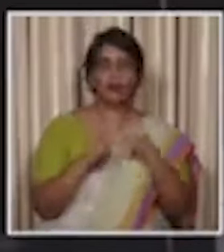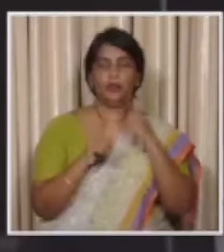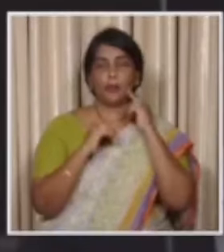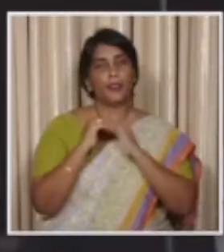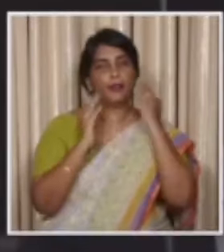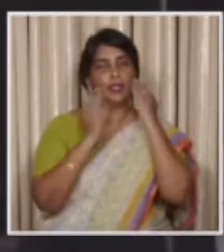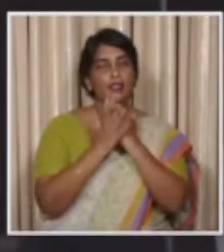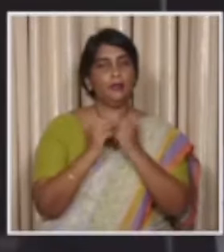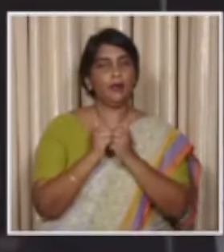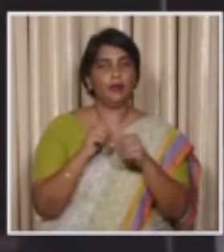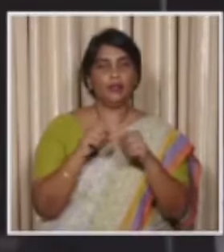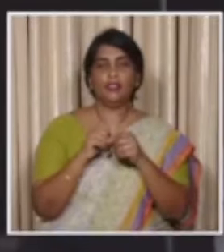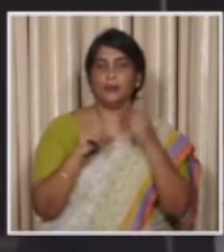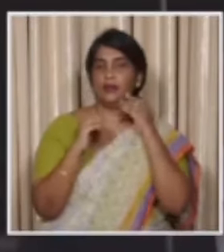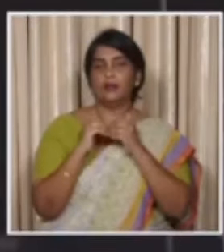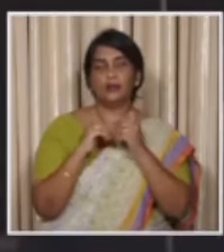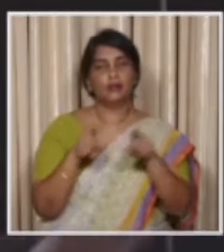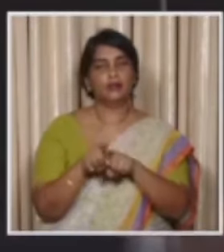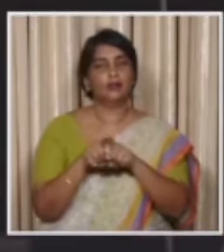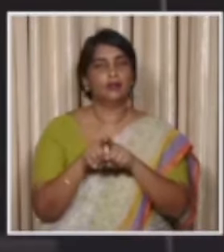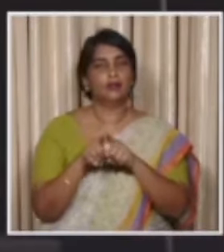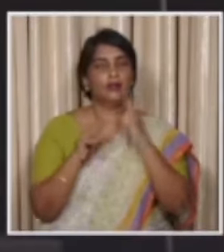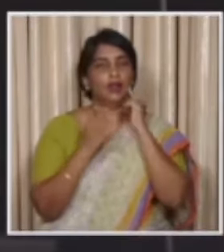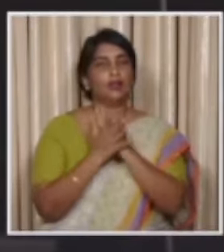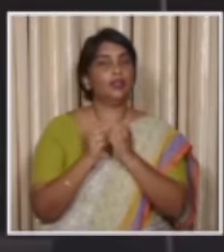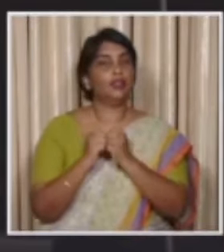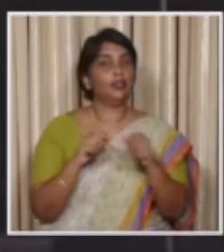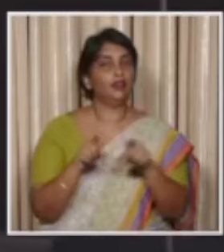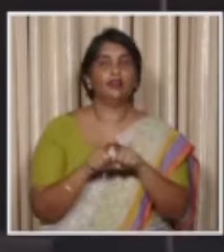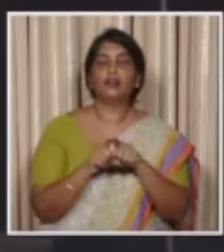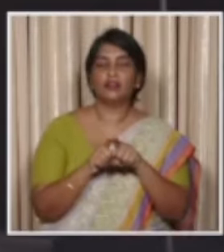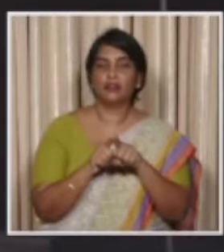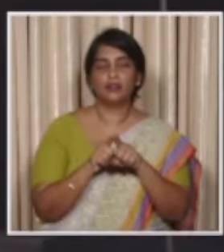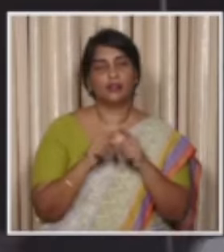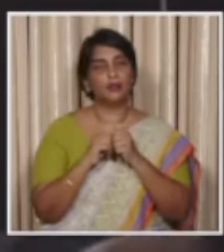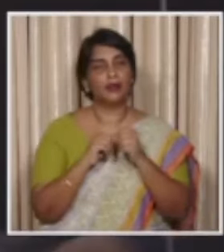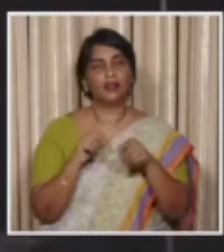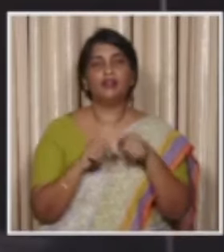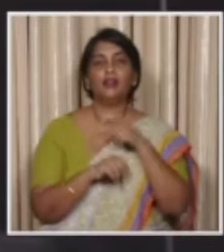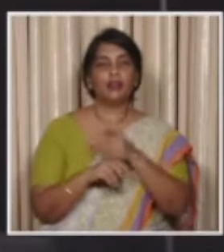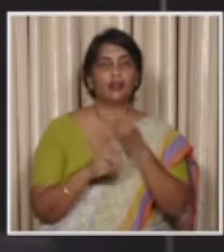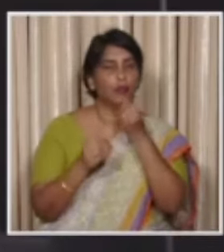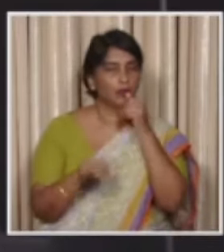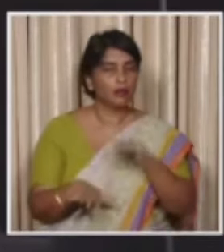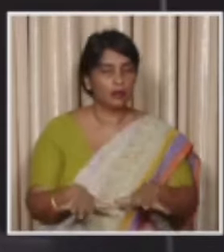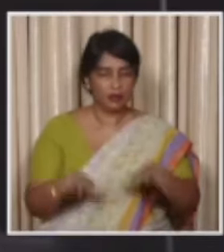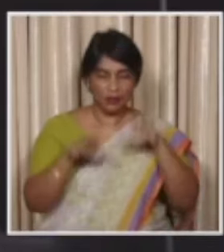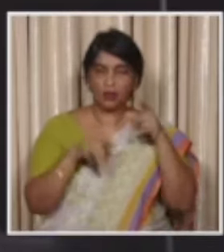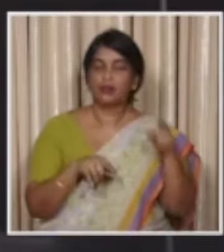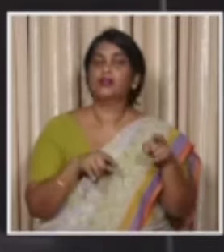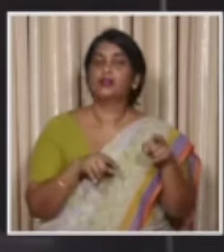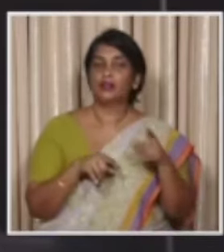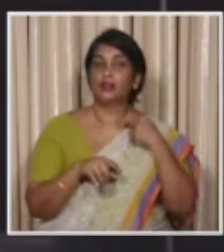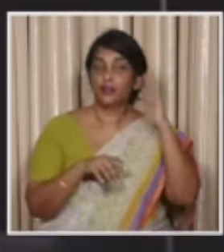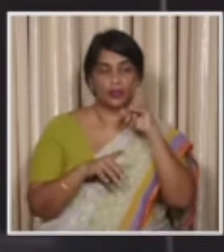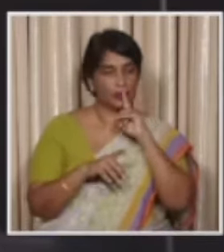ගියා. නමුත් මේ පාර මිලිමීටර 450ට වහින වෙලාවෙත් සුළු ගංවතුර තත්ත්වයක් තමයි ආවේ. විශේෂයෙන්ම පැහැදිලි